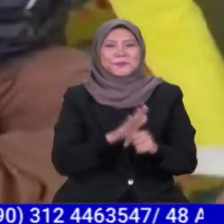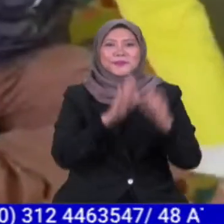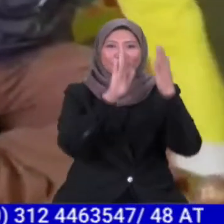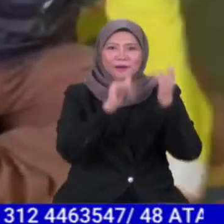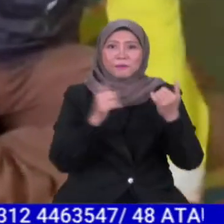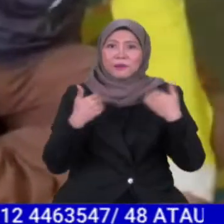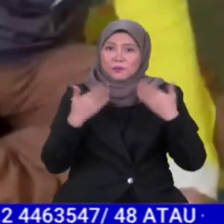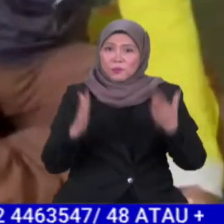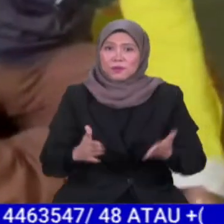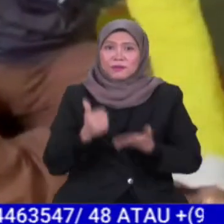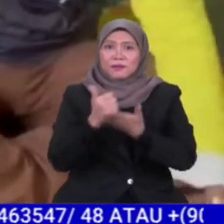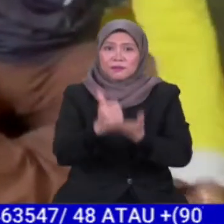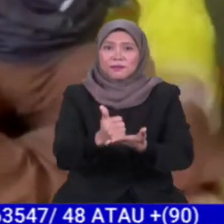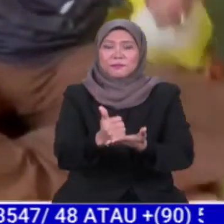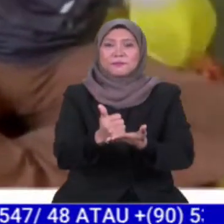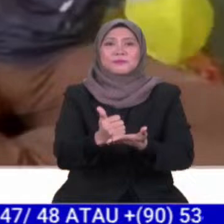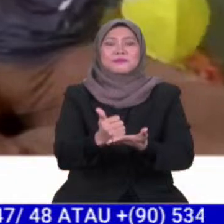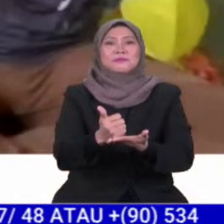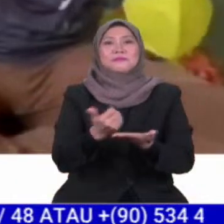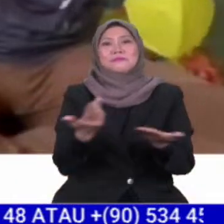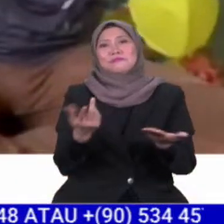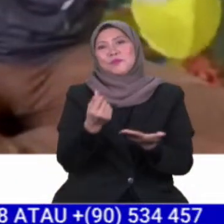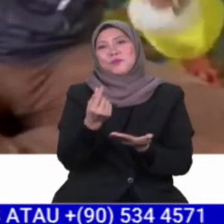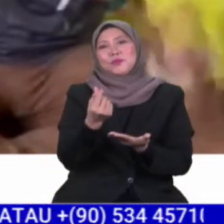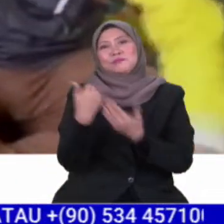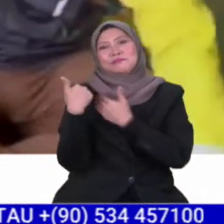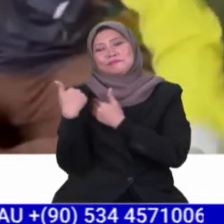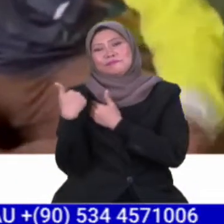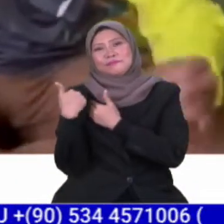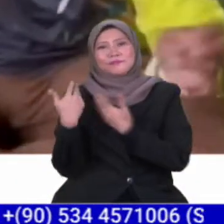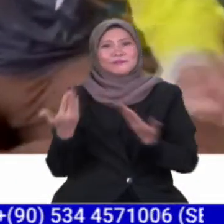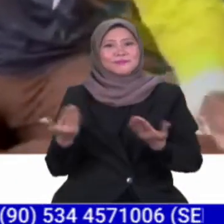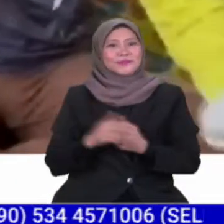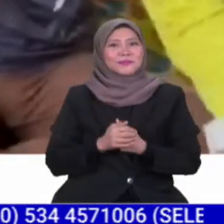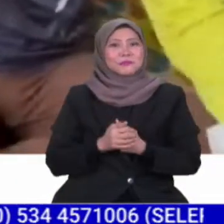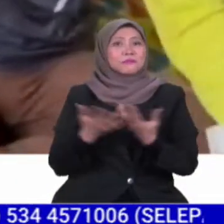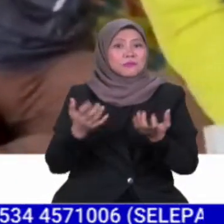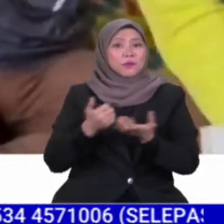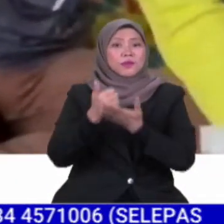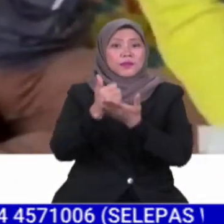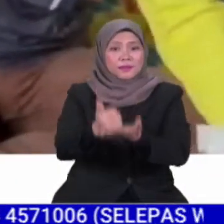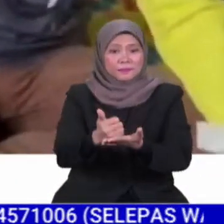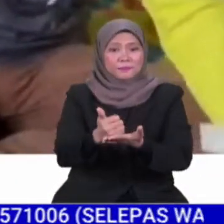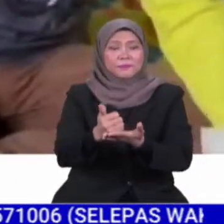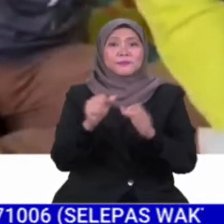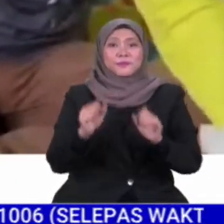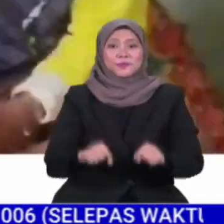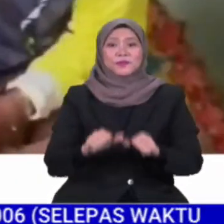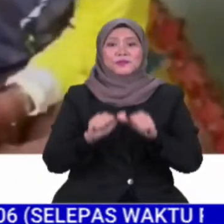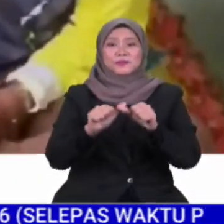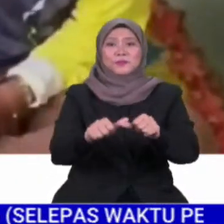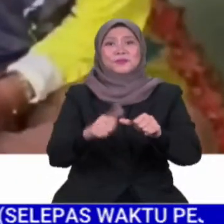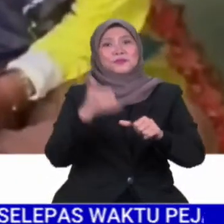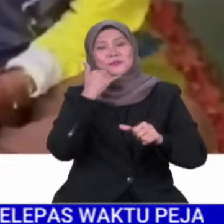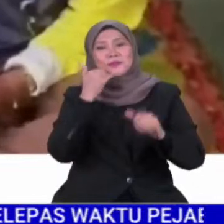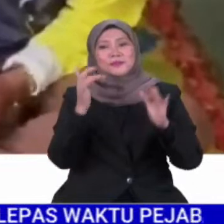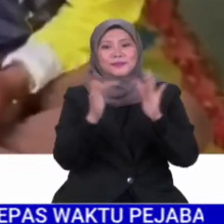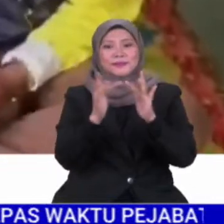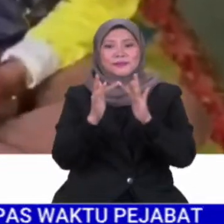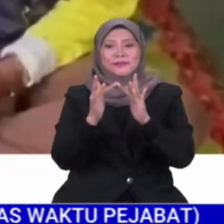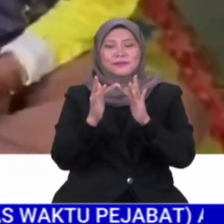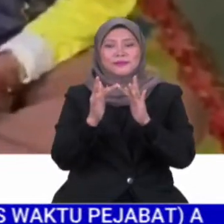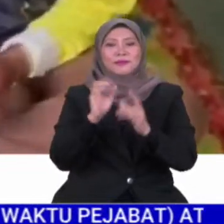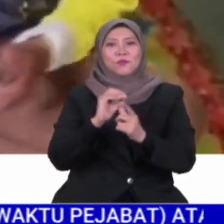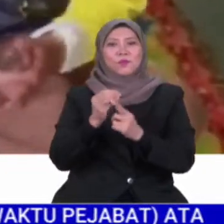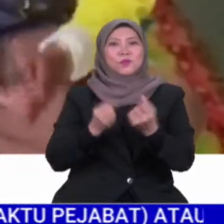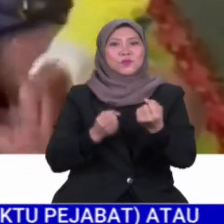pihak sudi membantu meringankan beban ditanggung. Orang ramai yang mahu membantu boleh terus menghubungi Maslan atau